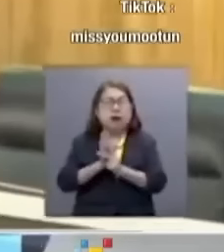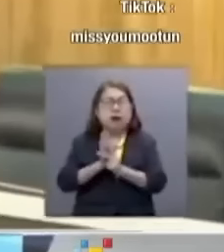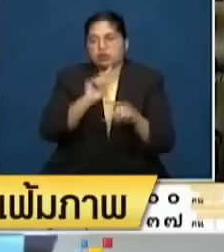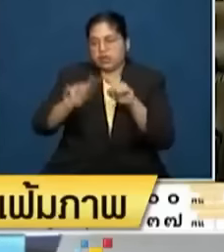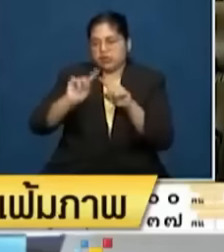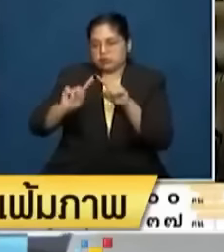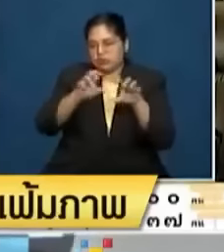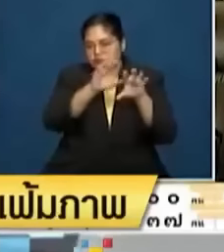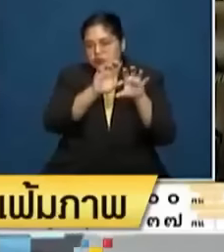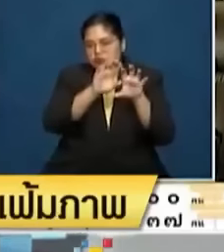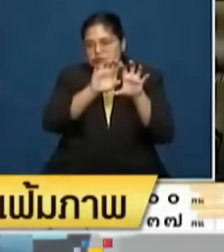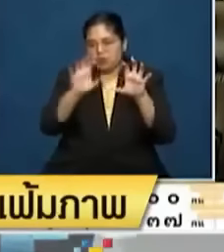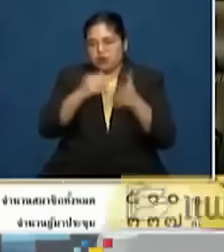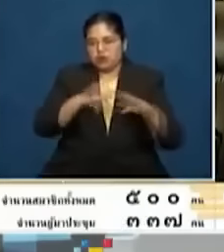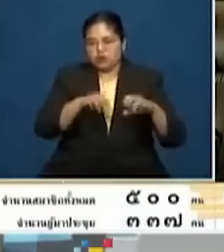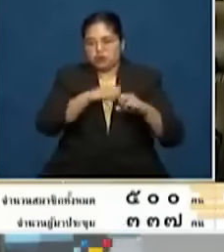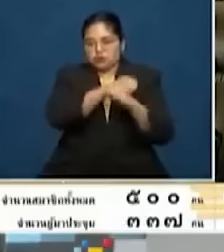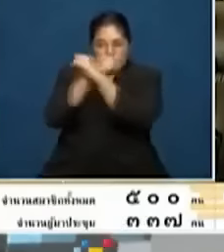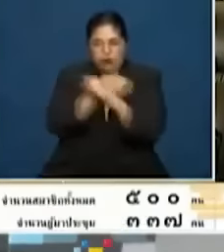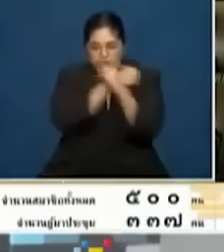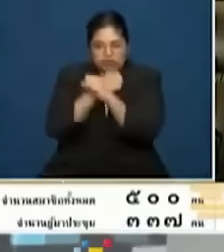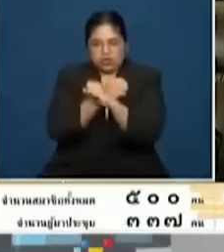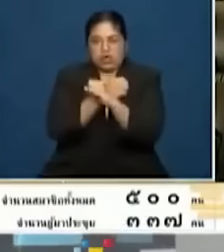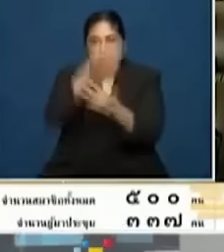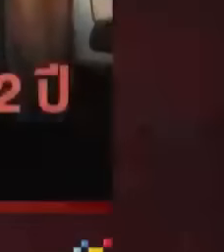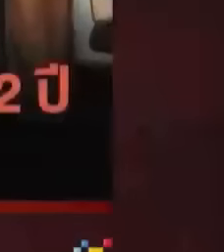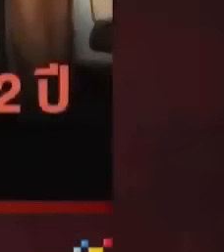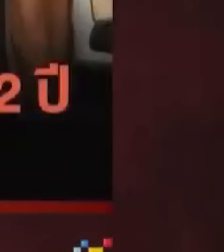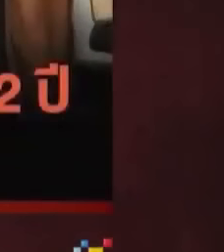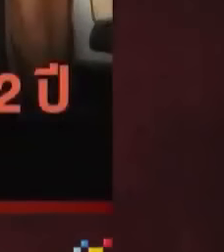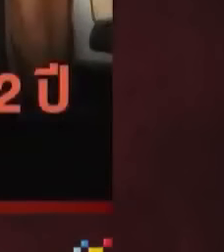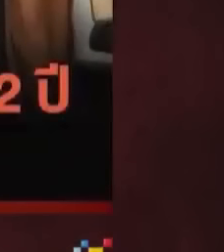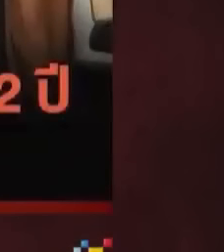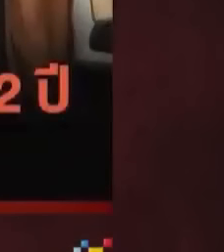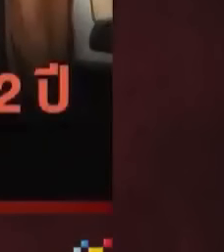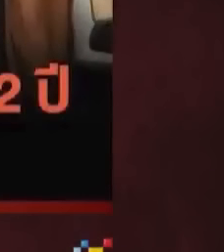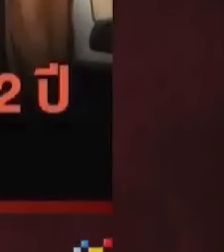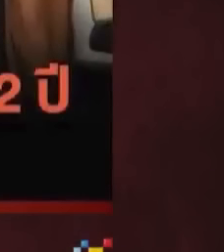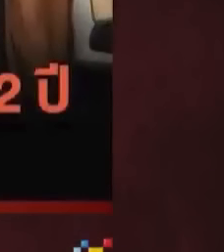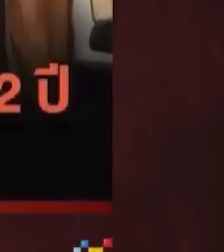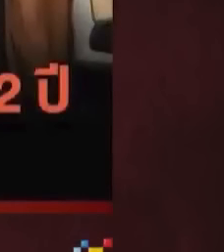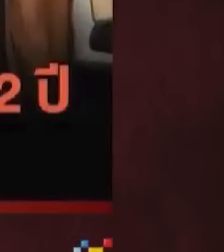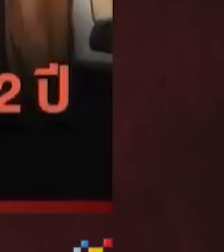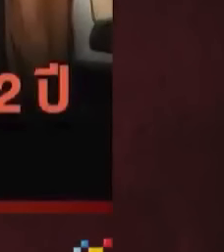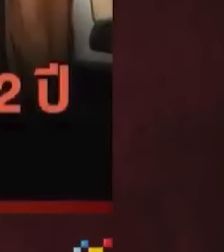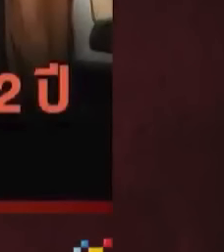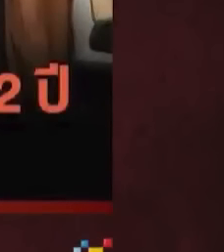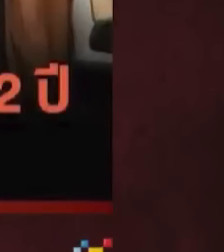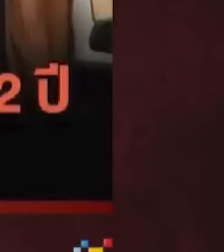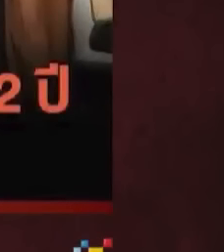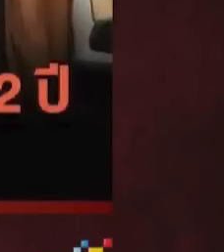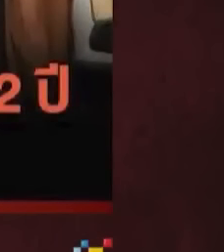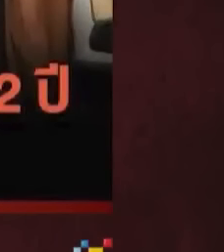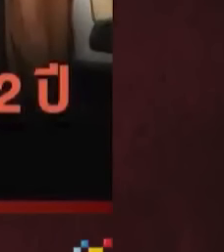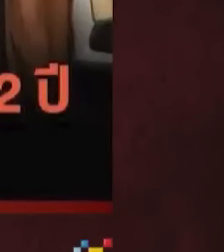ธาเนี่ยถ้าจำได้โดนคดีศาลตัดสินจำคุก4เดือนรอลงอาญา2